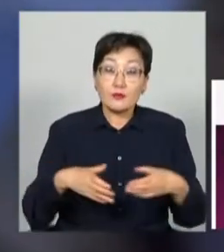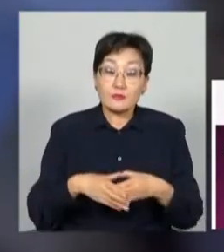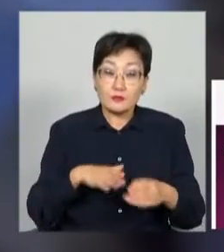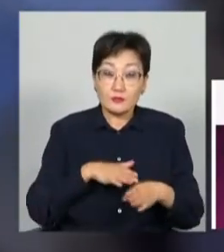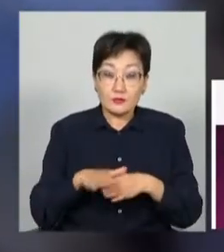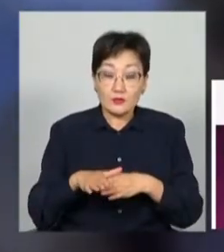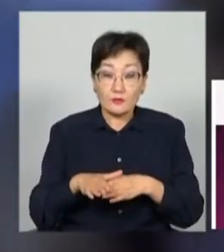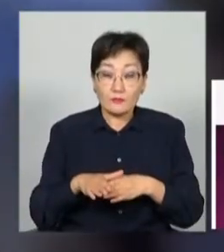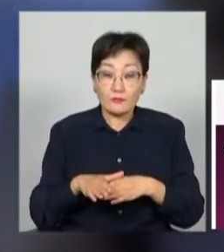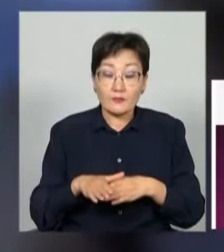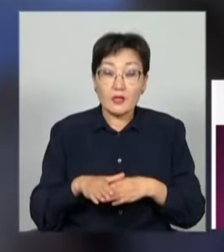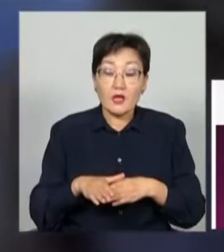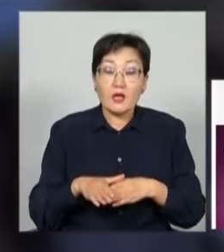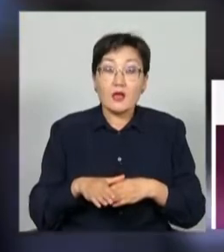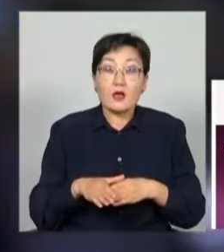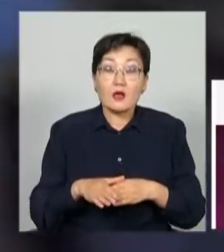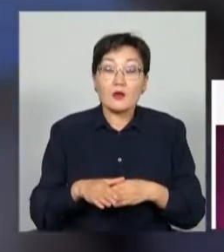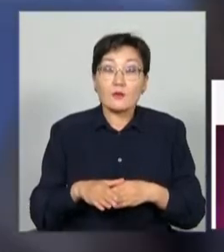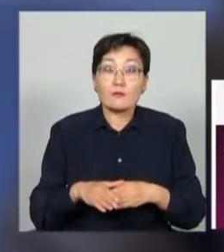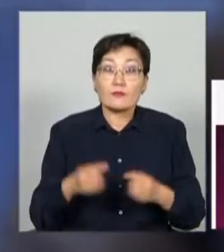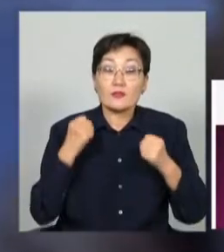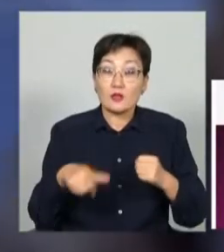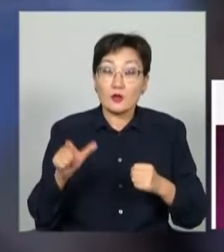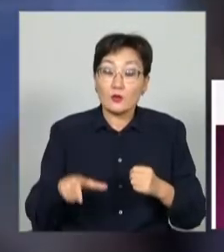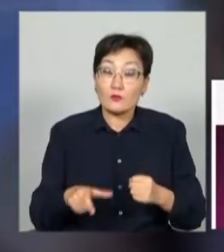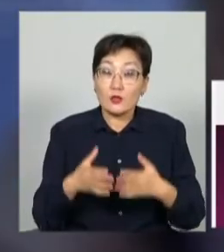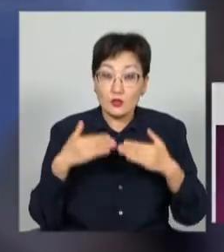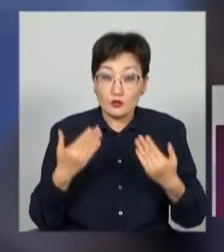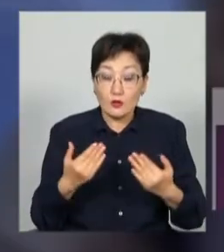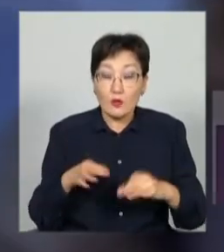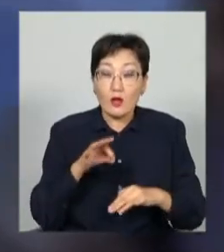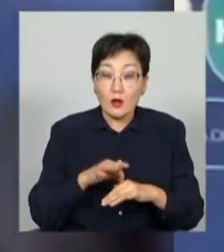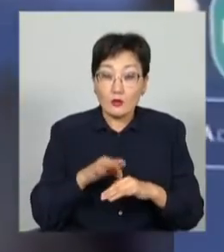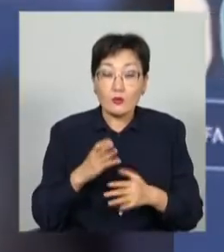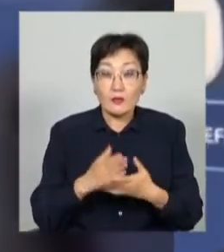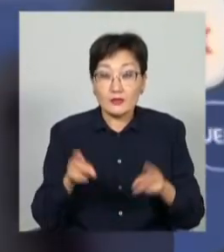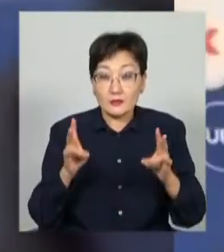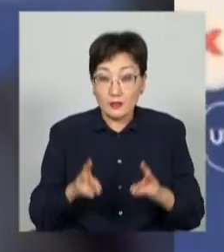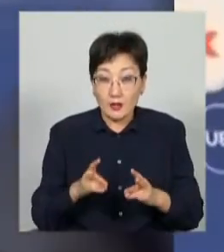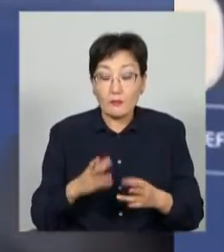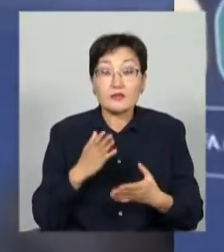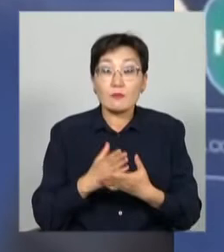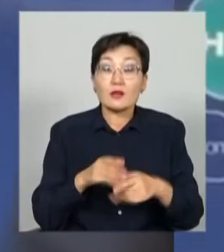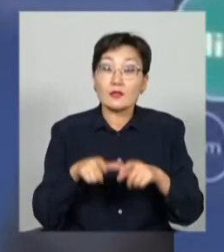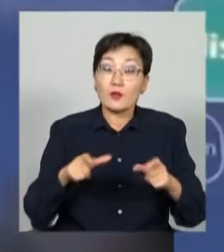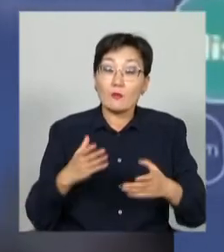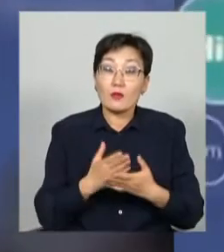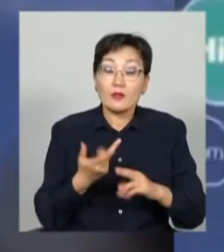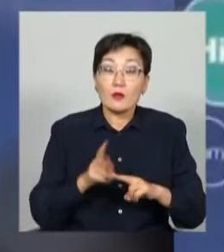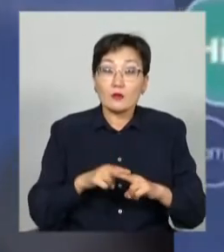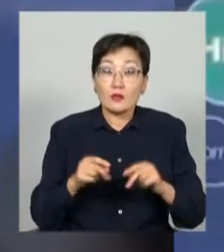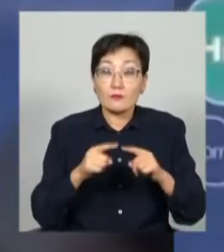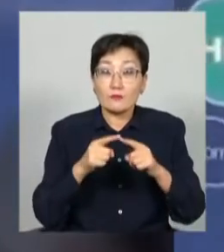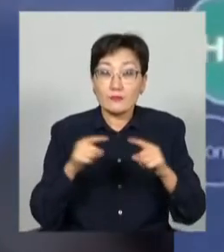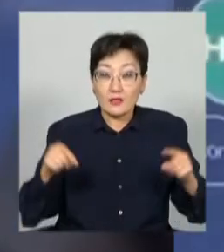толық игроктар жоқ әлі. Көбісі ауырып жатты және де травмалық қағымдар бар. Ең бірінші голымды осы Еуропа чемпионатында